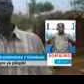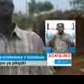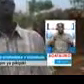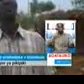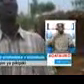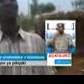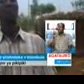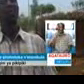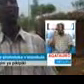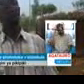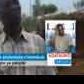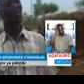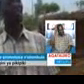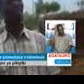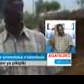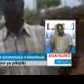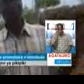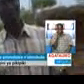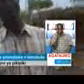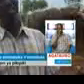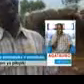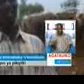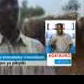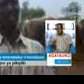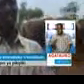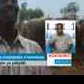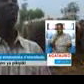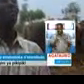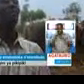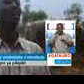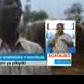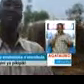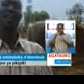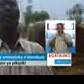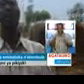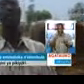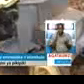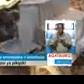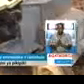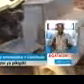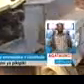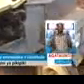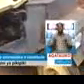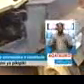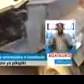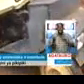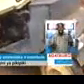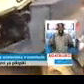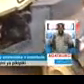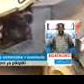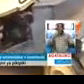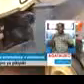Kati ya Mugezi akubye buseresu ndaddamu rivaasi endabira dda yange eggaali y'amaanyi. Emmotoka eno